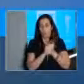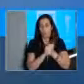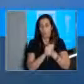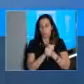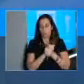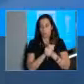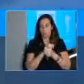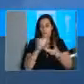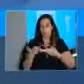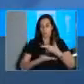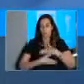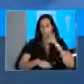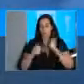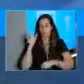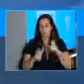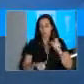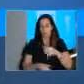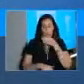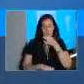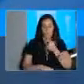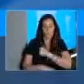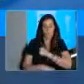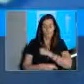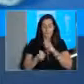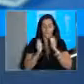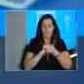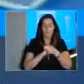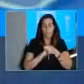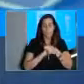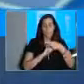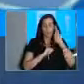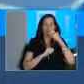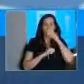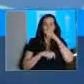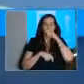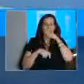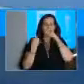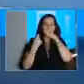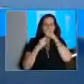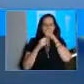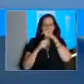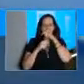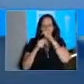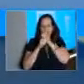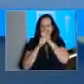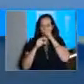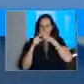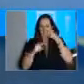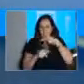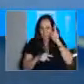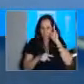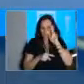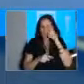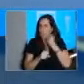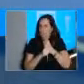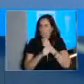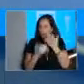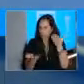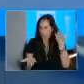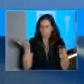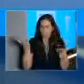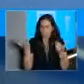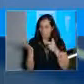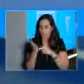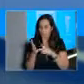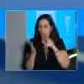את יחס הציבור לשאלת הדתה בחינוך. וכדי להיות מדויקים, עשינו הבחנה בין